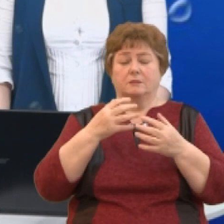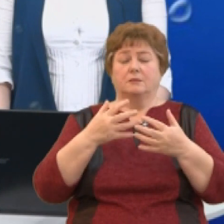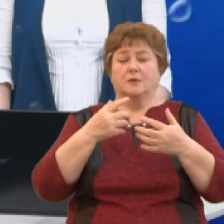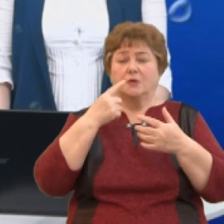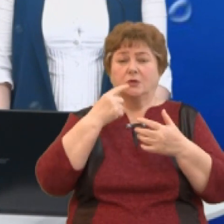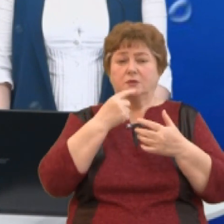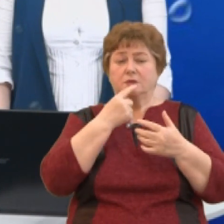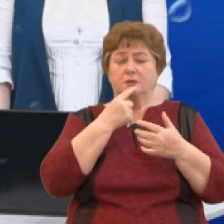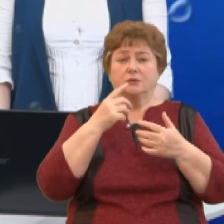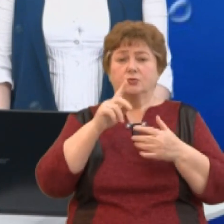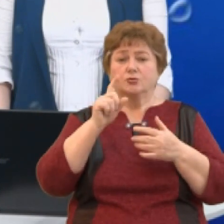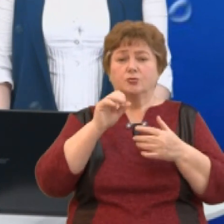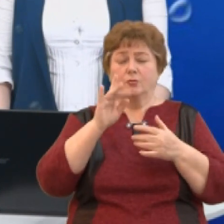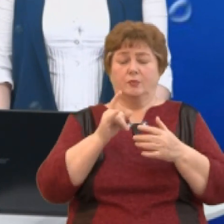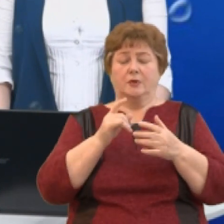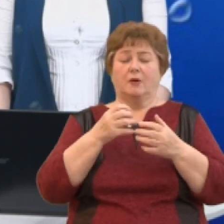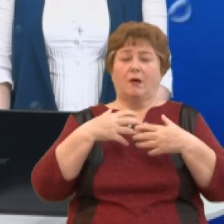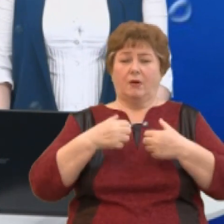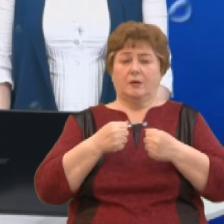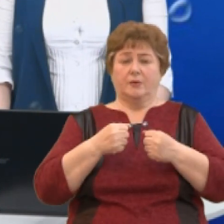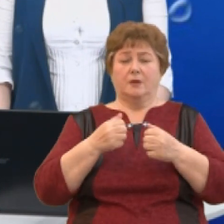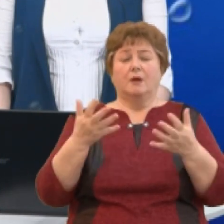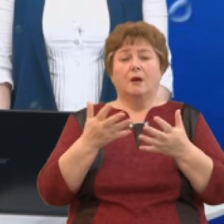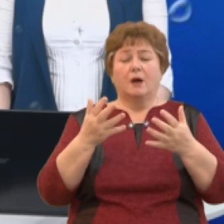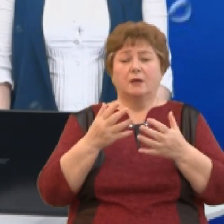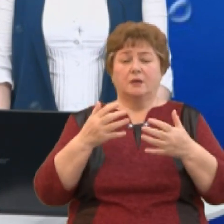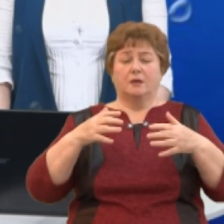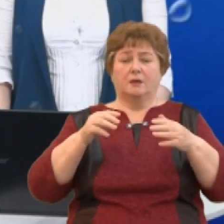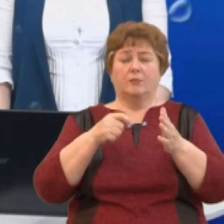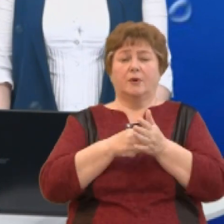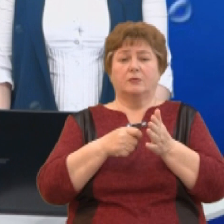крепкие зубы. Как вы думаете, в каких